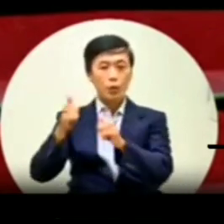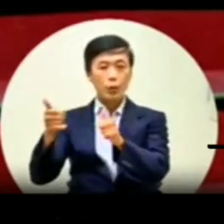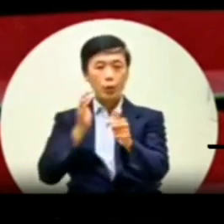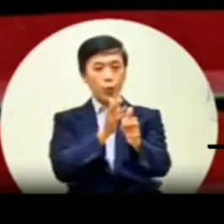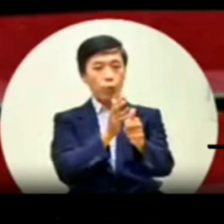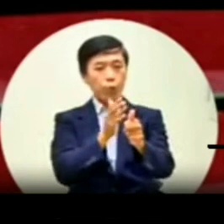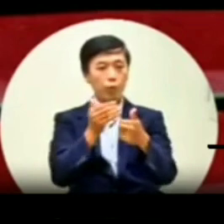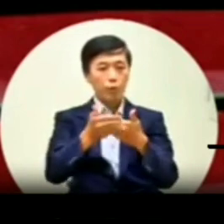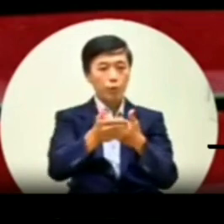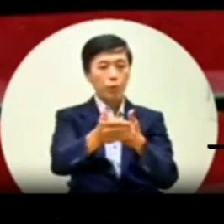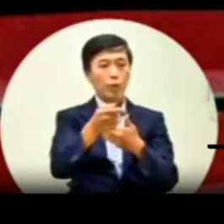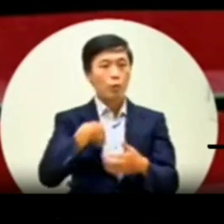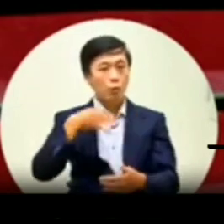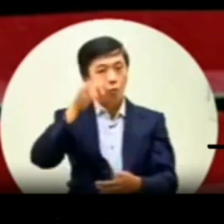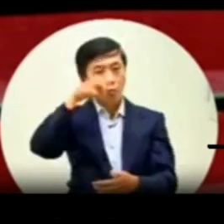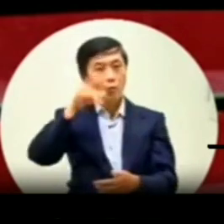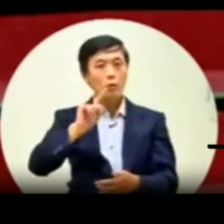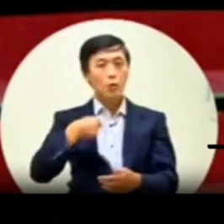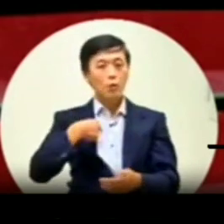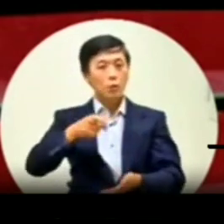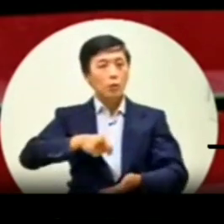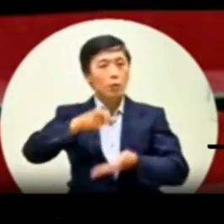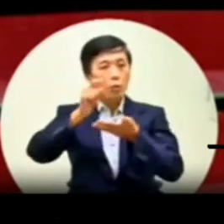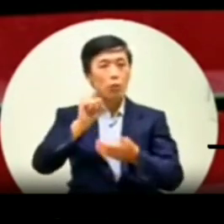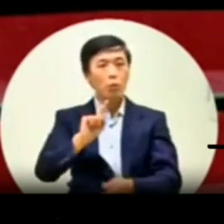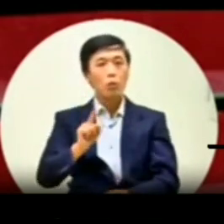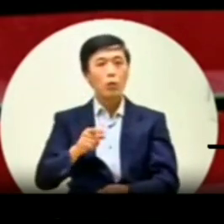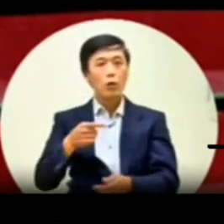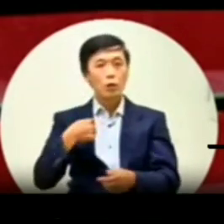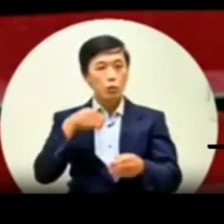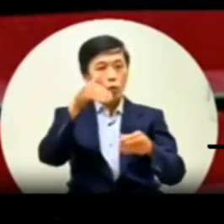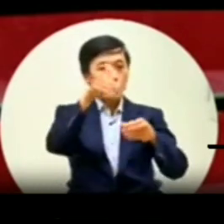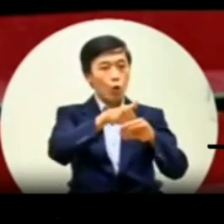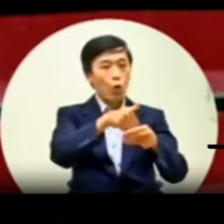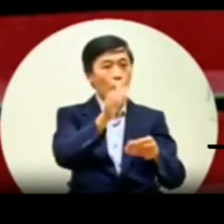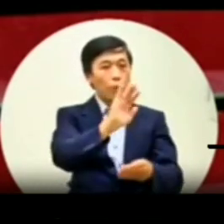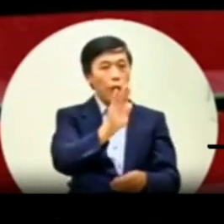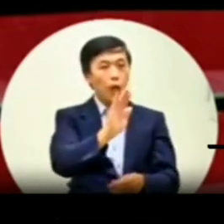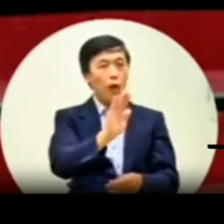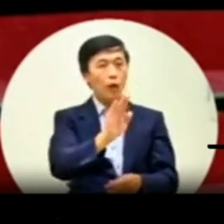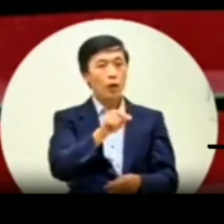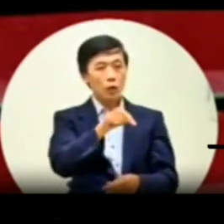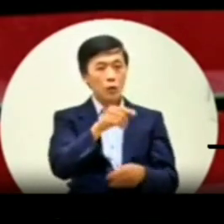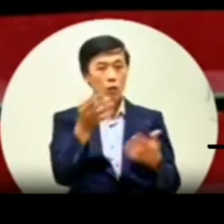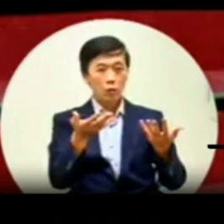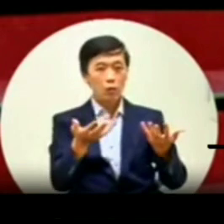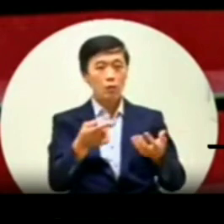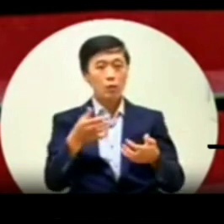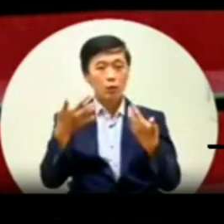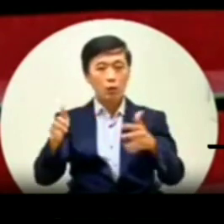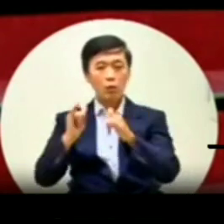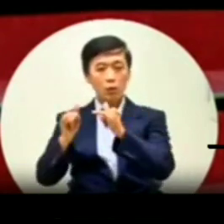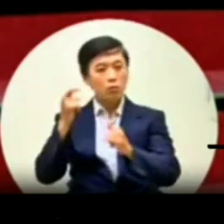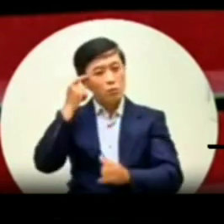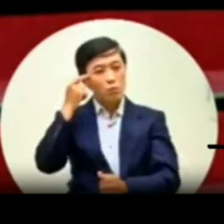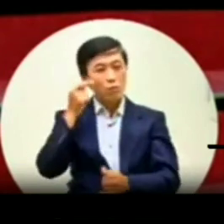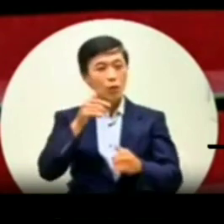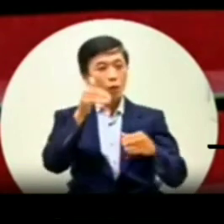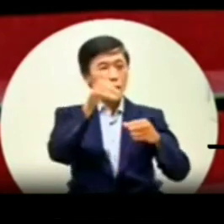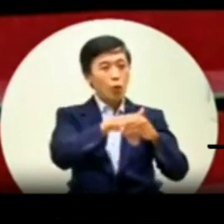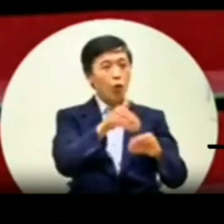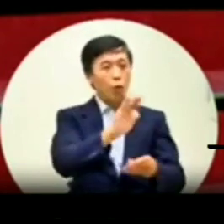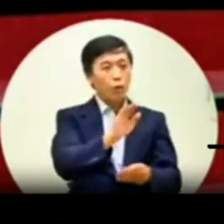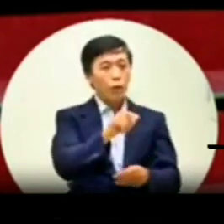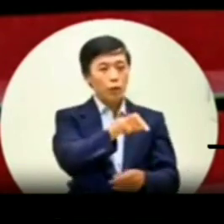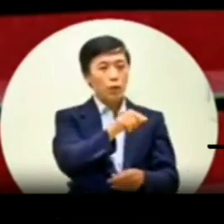们可以看到，当我们提出就是说不投票的这件事情的时候，很多人觉得不投票的这件事情